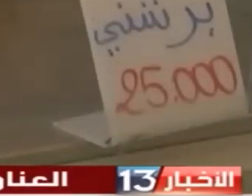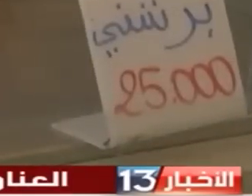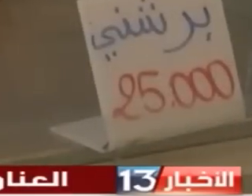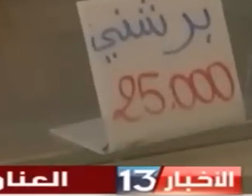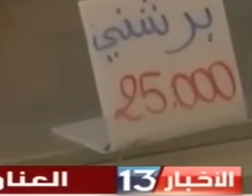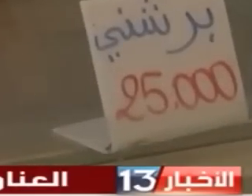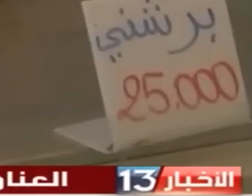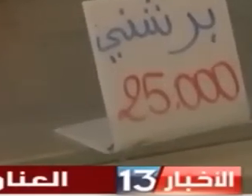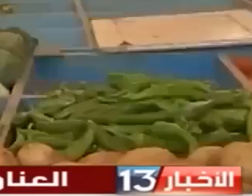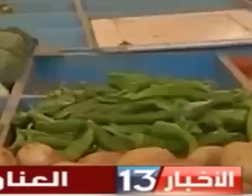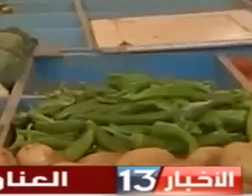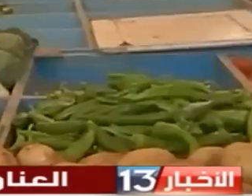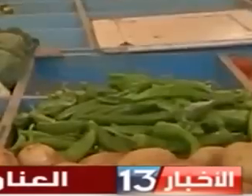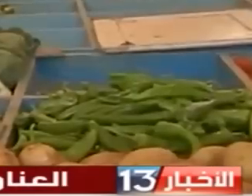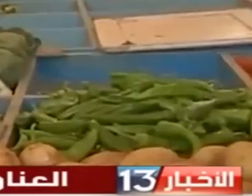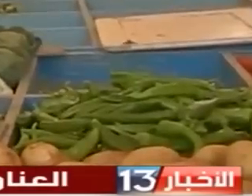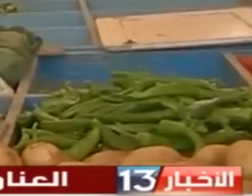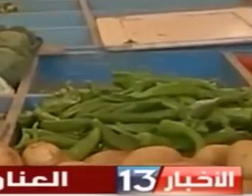هذه المهمه